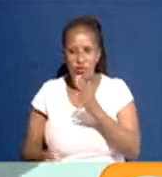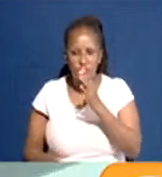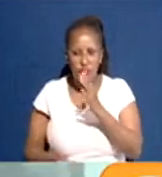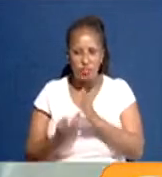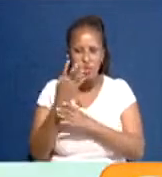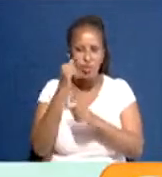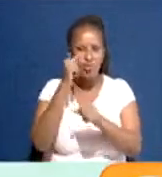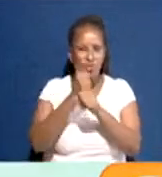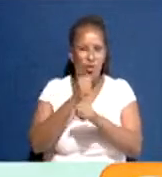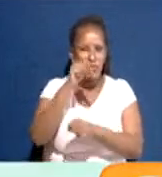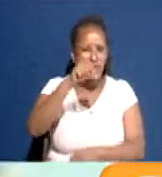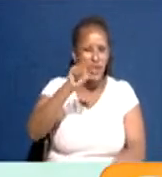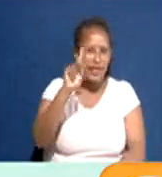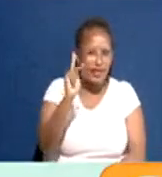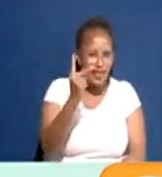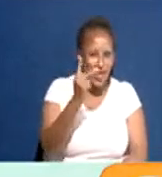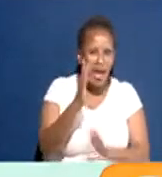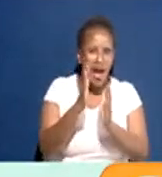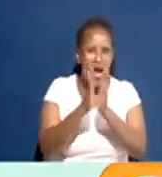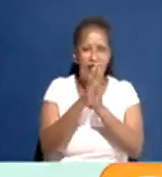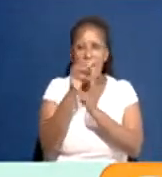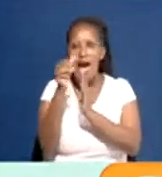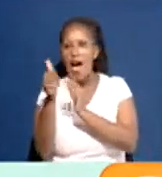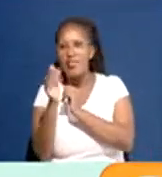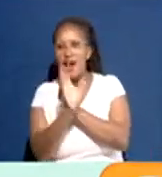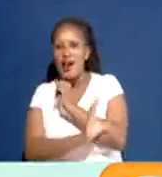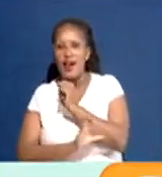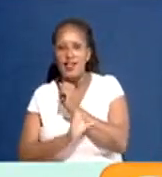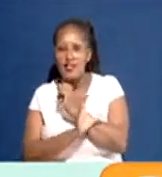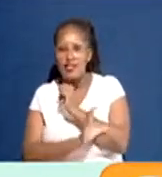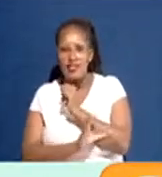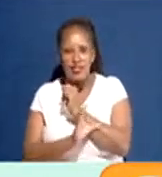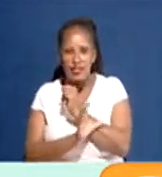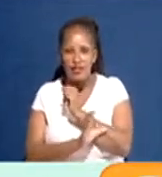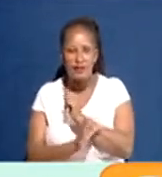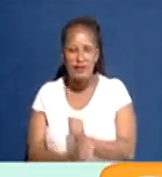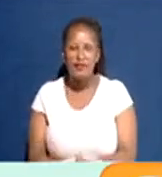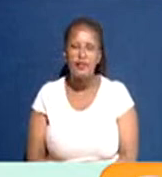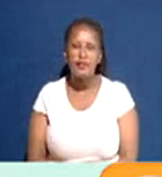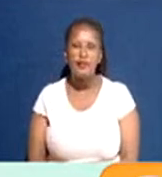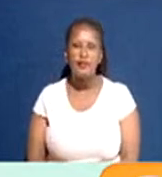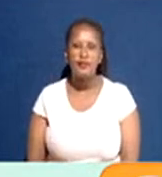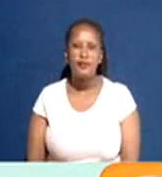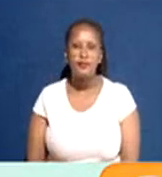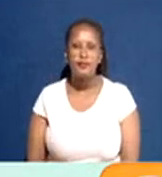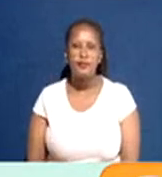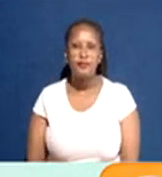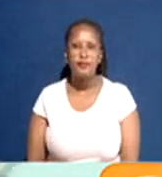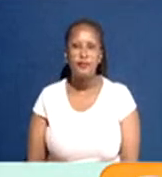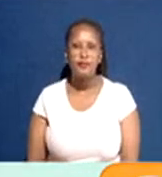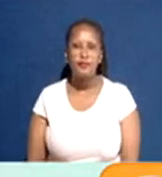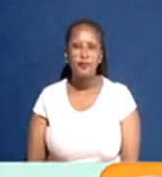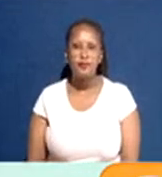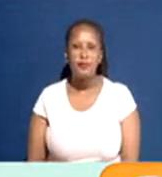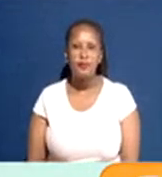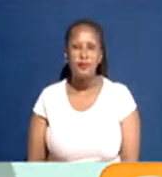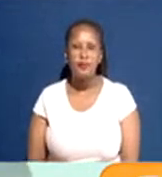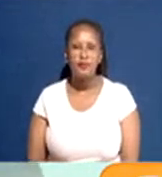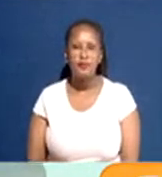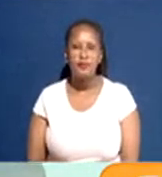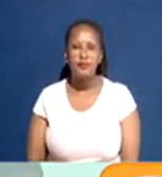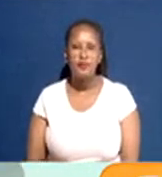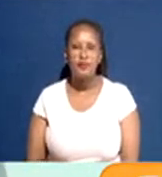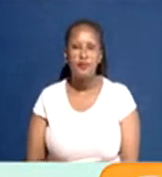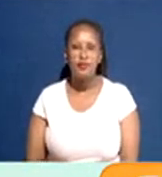hapa nyumbani, na vile vile tutakuwa na mpango ya kuzalisha ajira ama nafasi za ajira katika